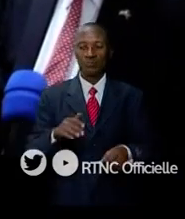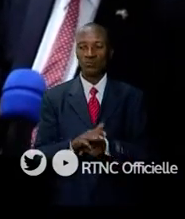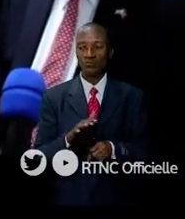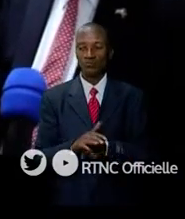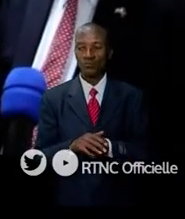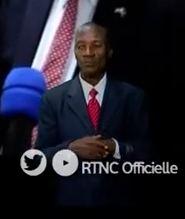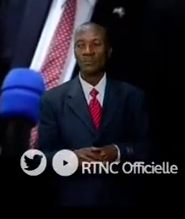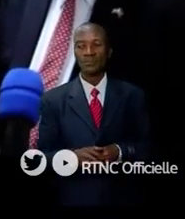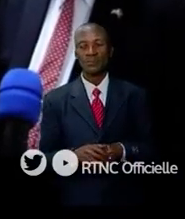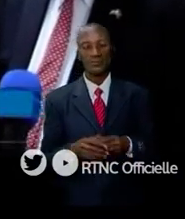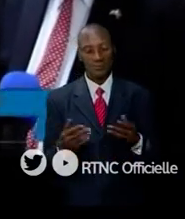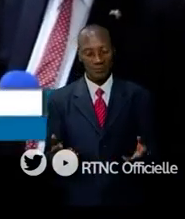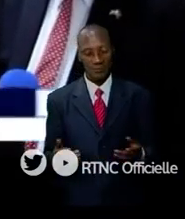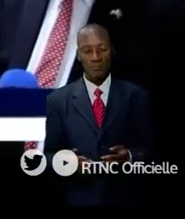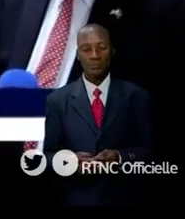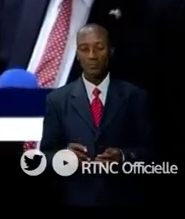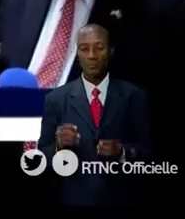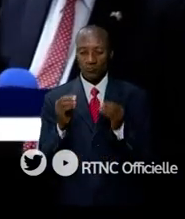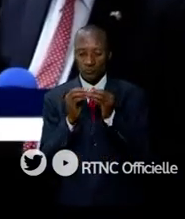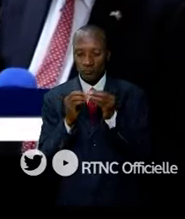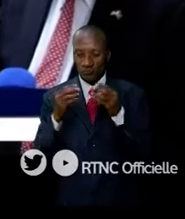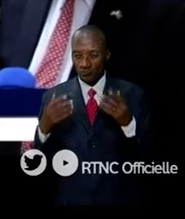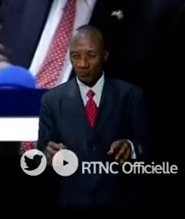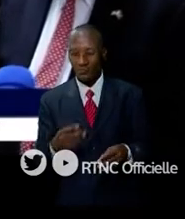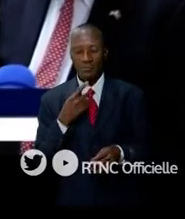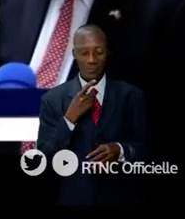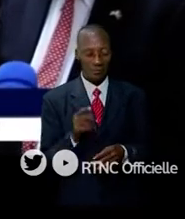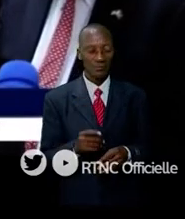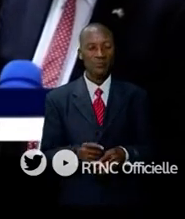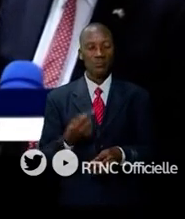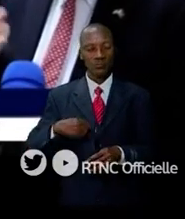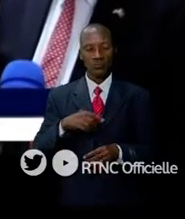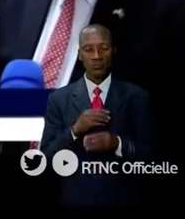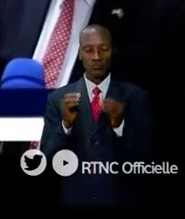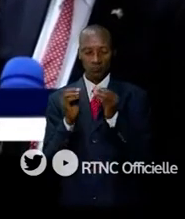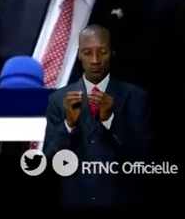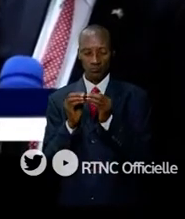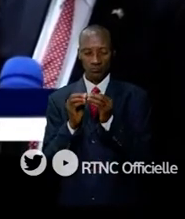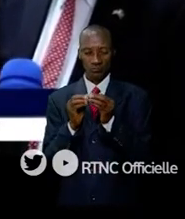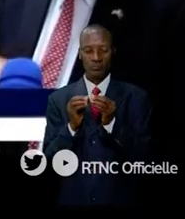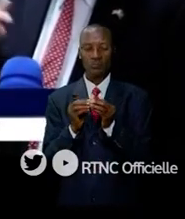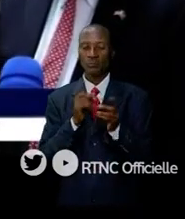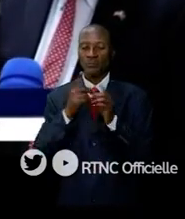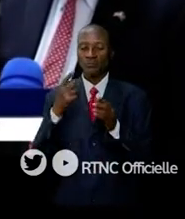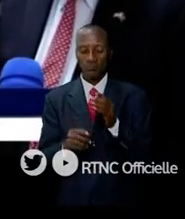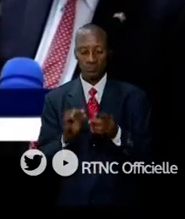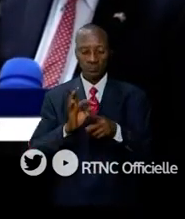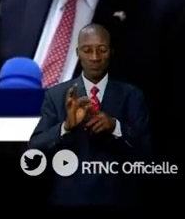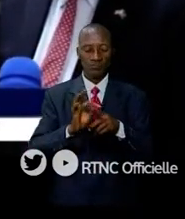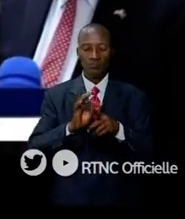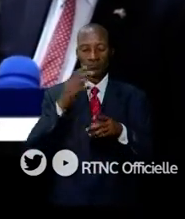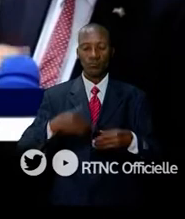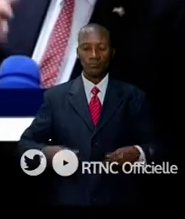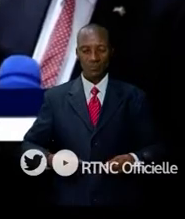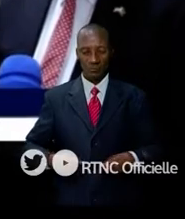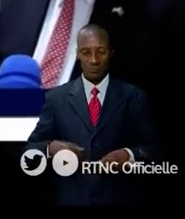want to use technology. Il a été question de la formation des jeunes. Nous allons dans les jours à